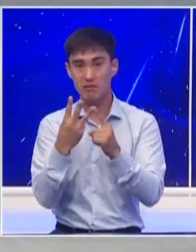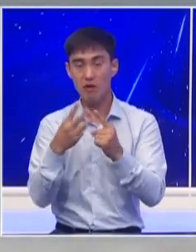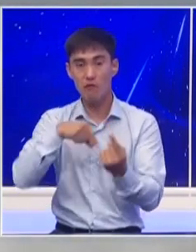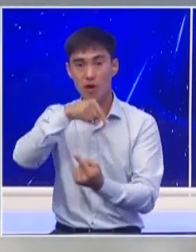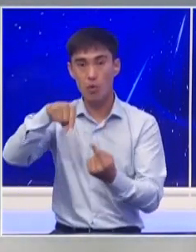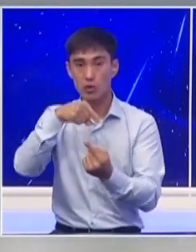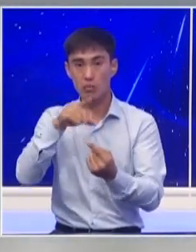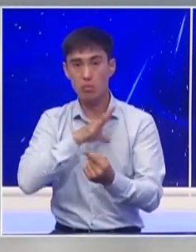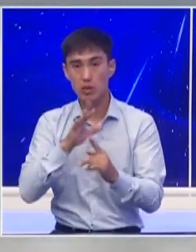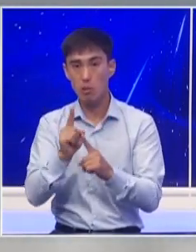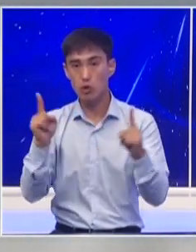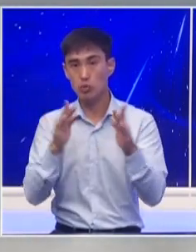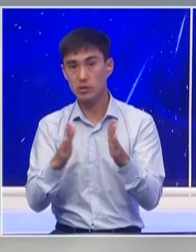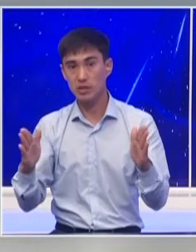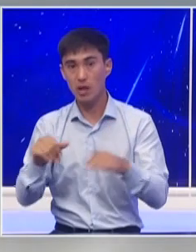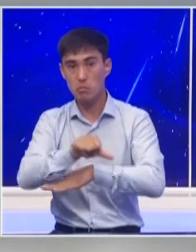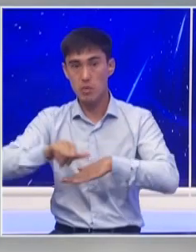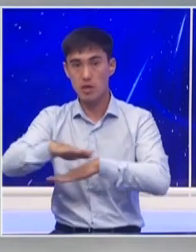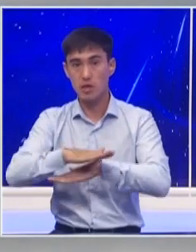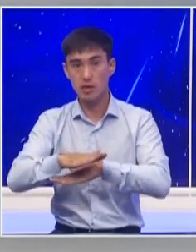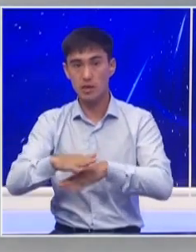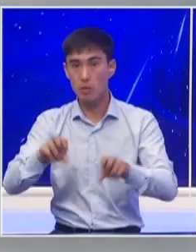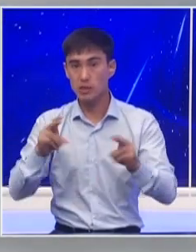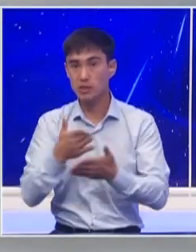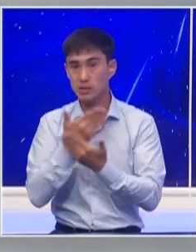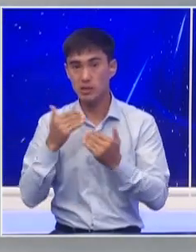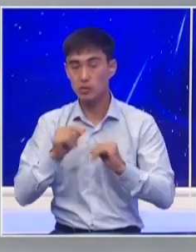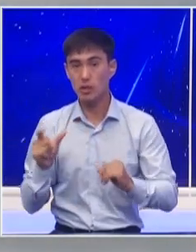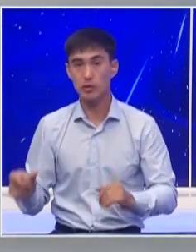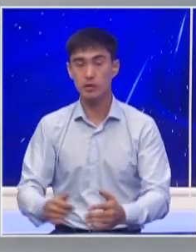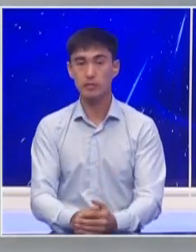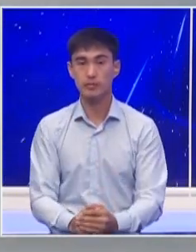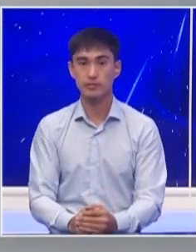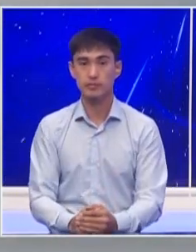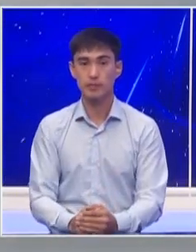Воронки находились на большом расстоянии от берега и не представляли опасности для людей.